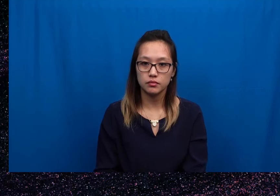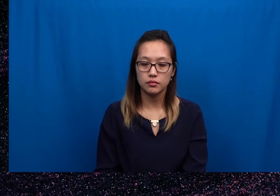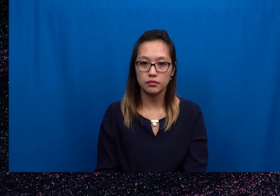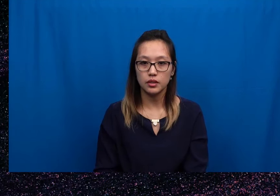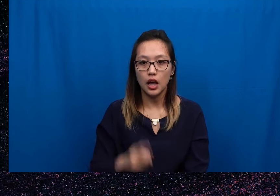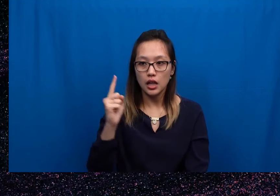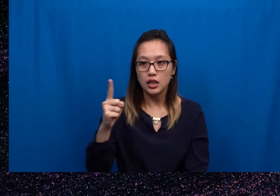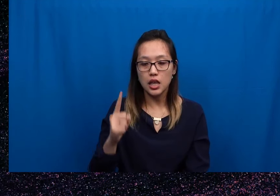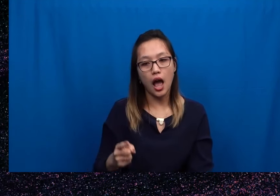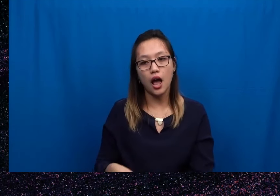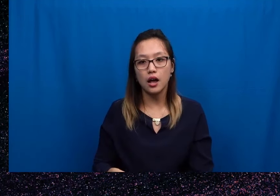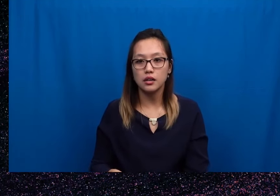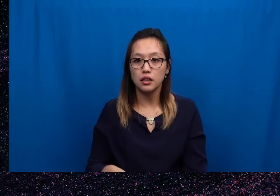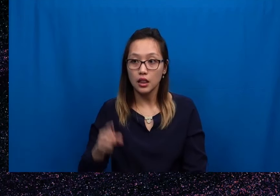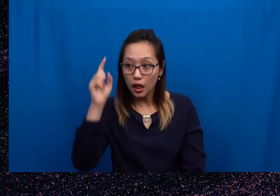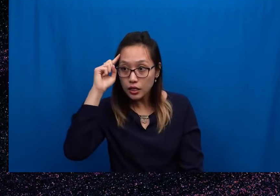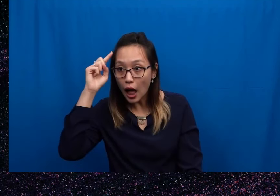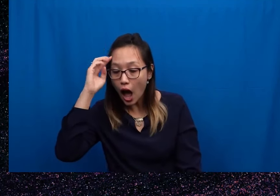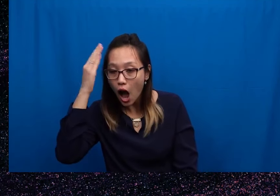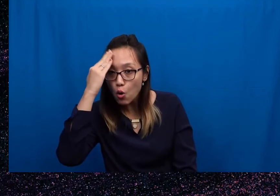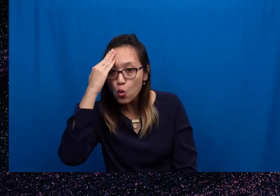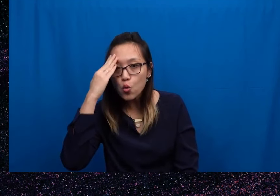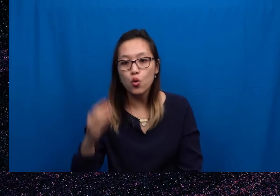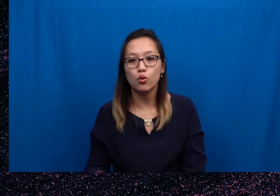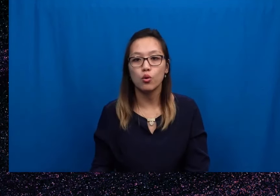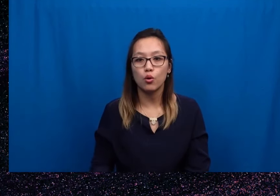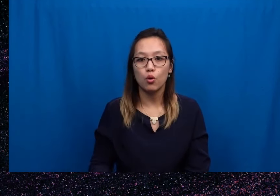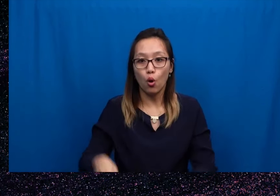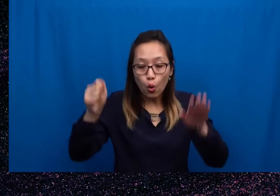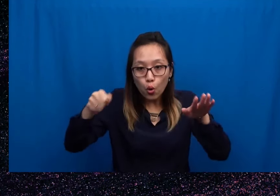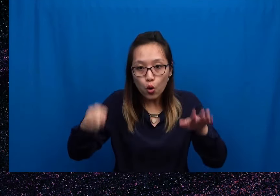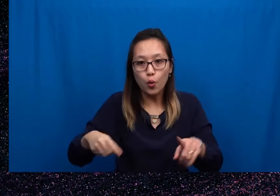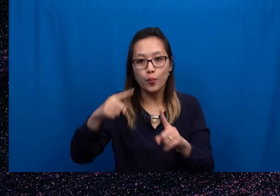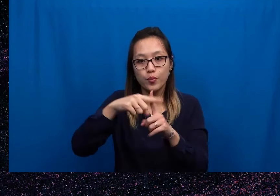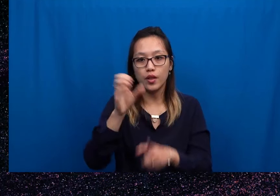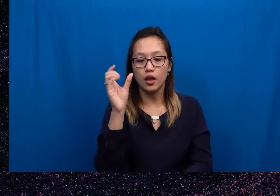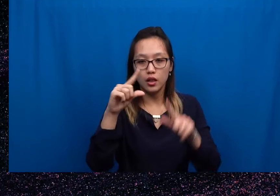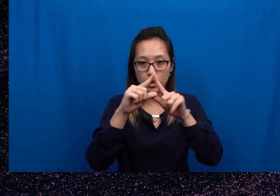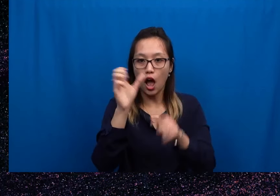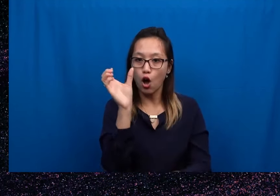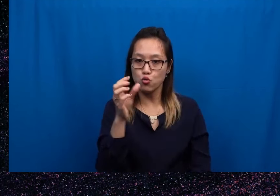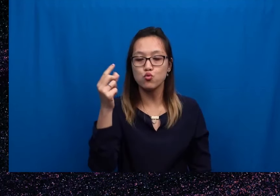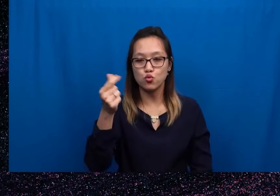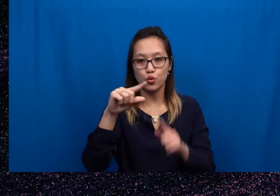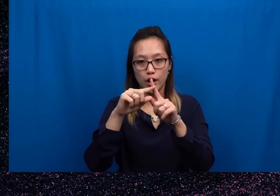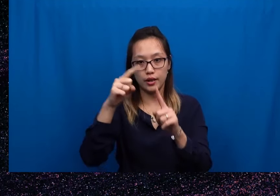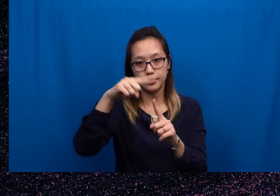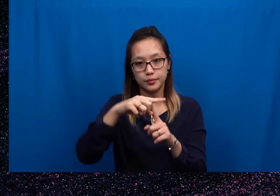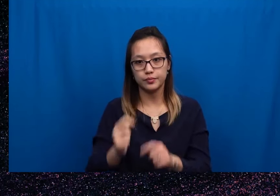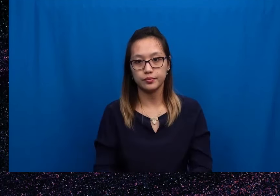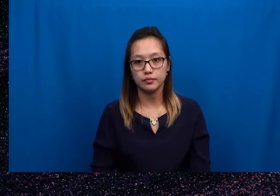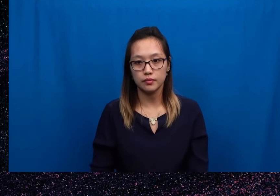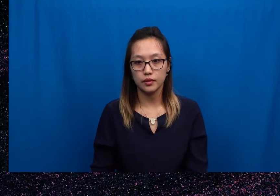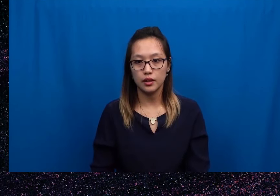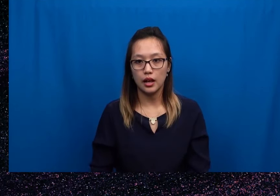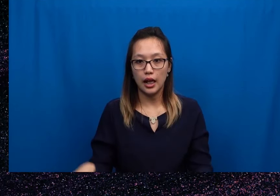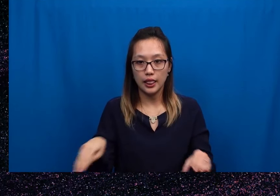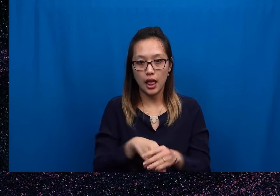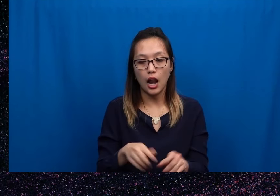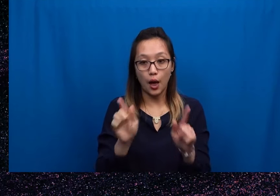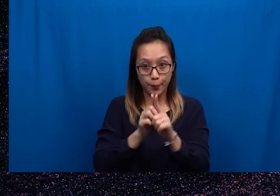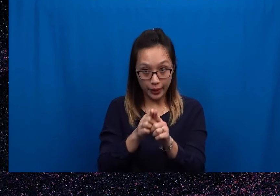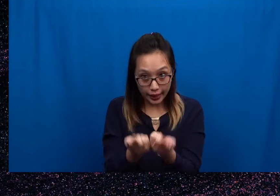Taurat dan giat di dalam pelayanan. Coba lihat kesaksiannya di dalam Kisah Para Rasul pasal 22,